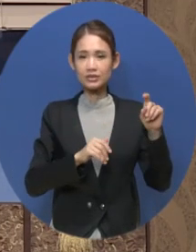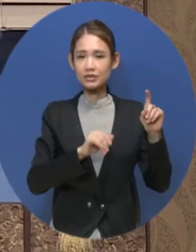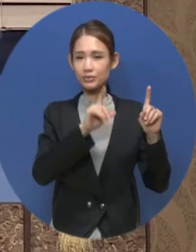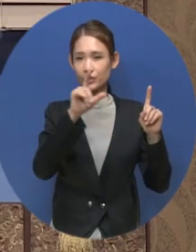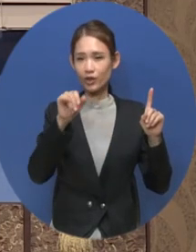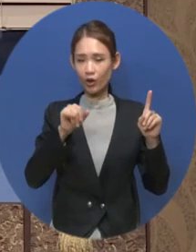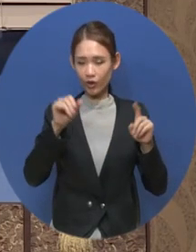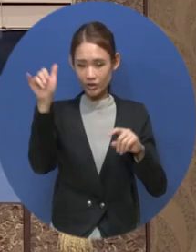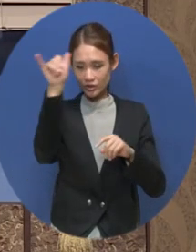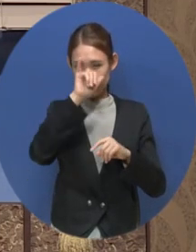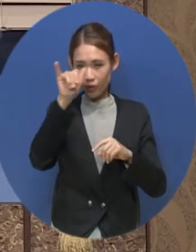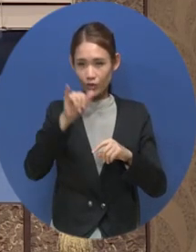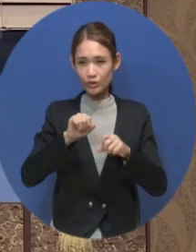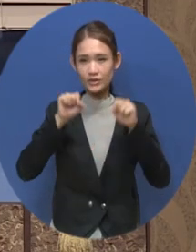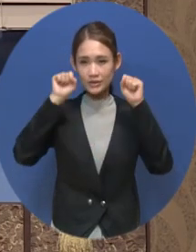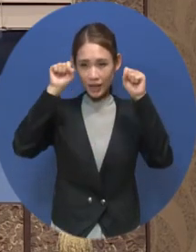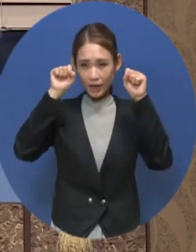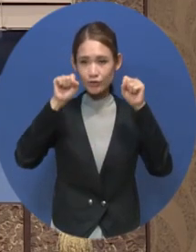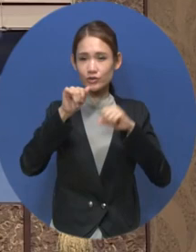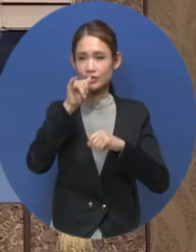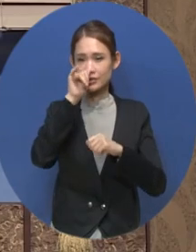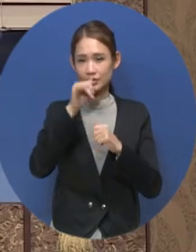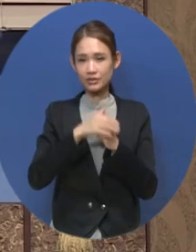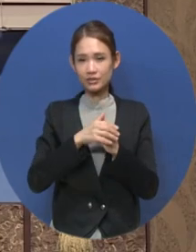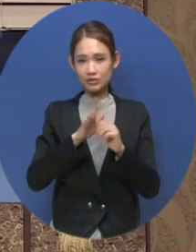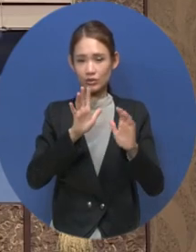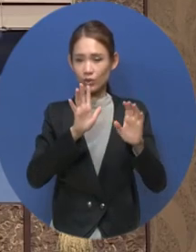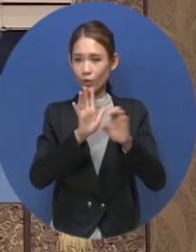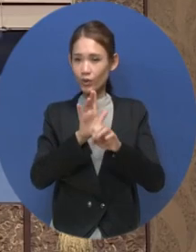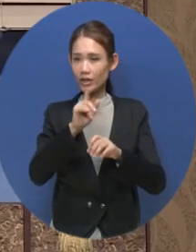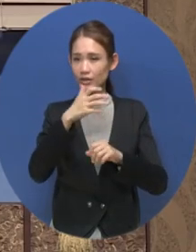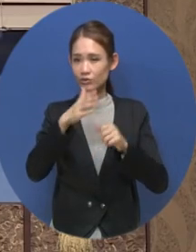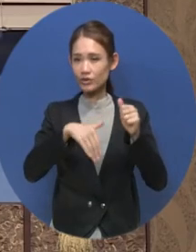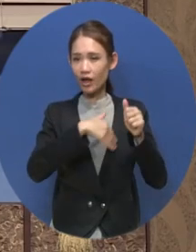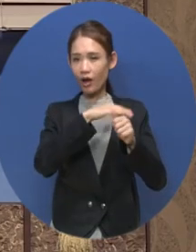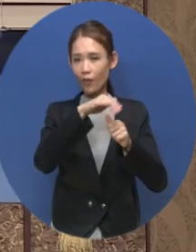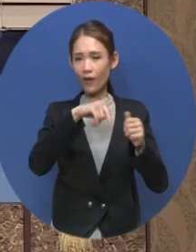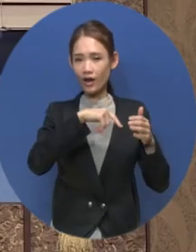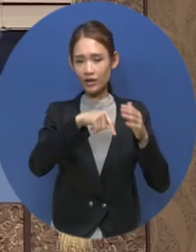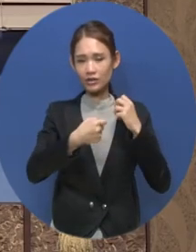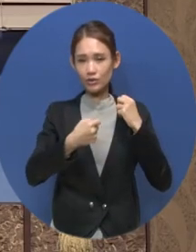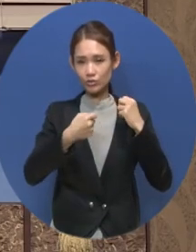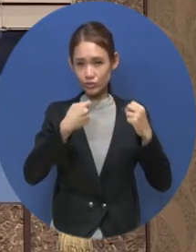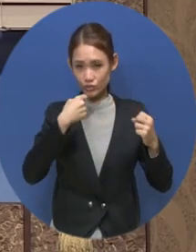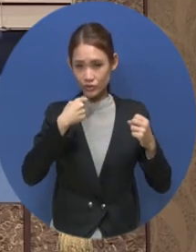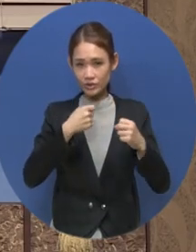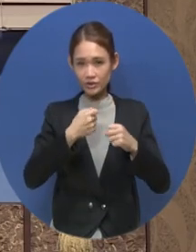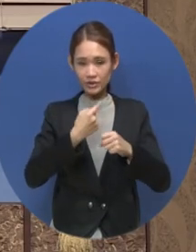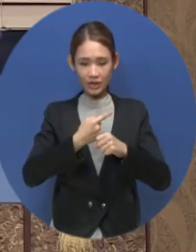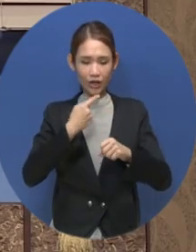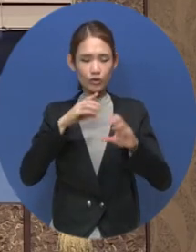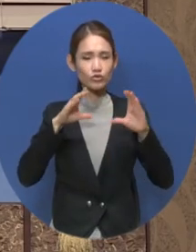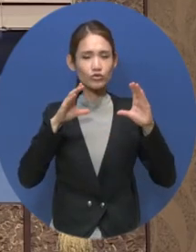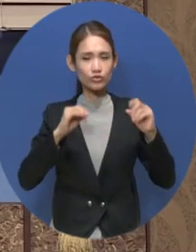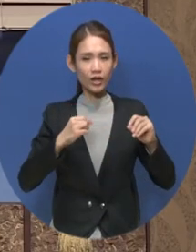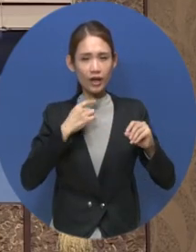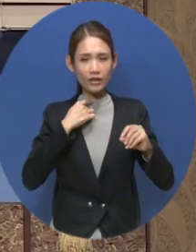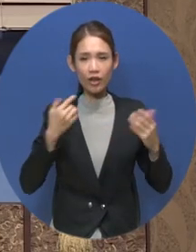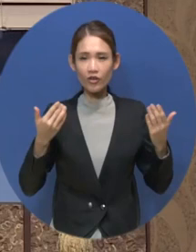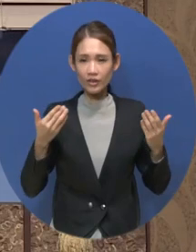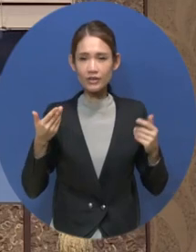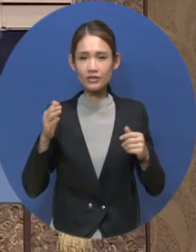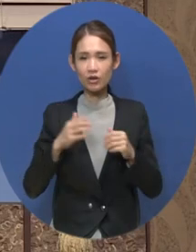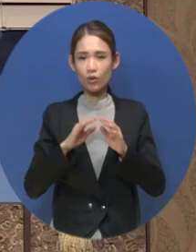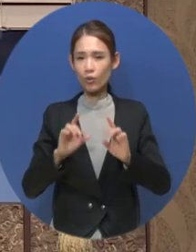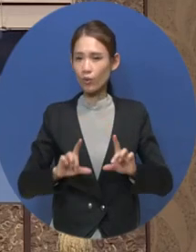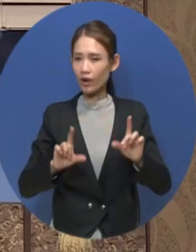있습니다. 그래서 예. 그런 처음으로 이제 코로나 상황에서 이제 실시되는 전국체전이 작년에 중단했던 일인데 네. 이제 올해 또